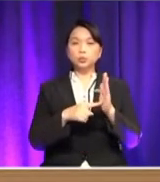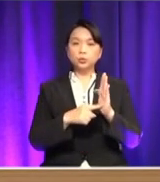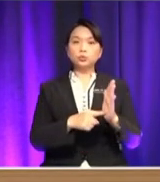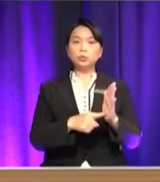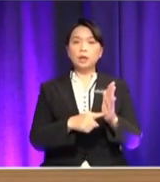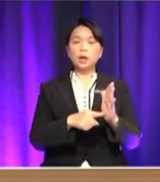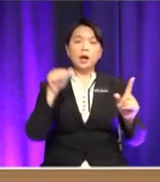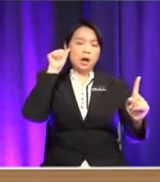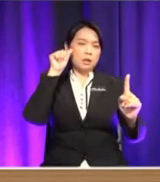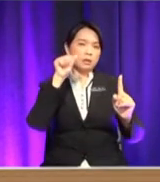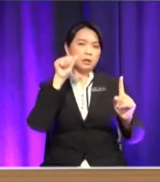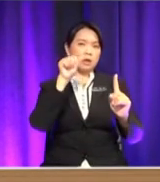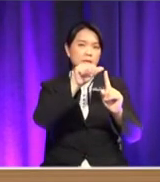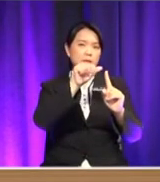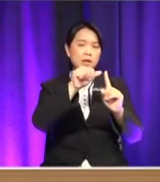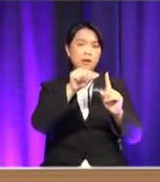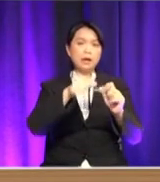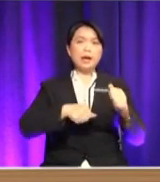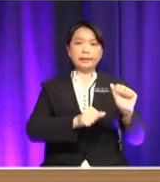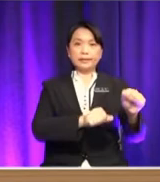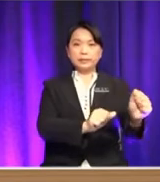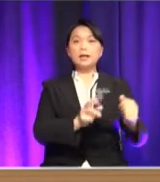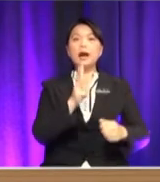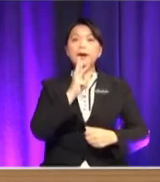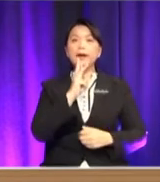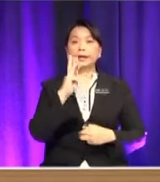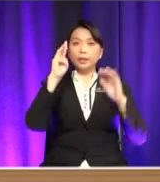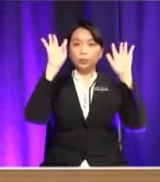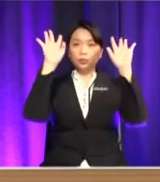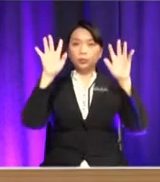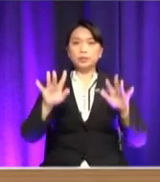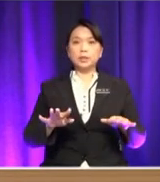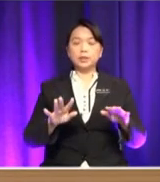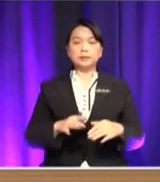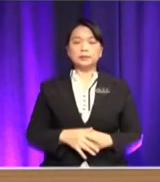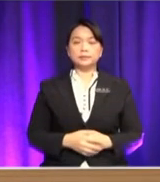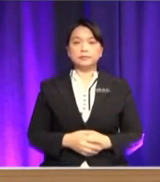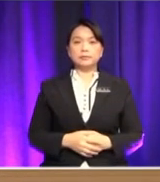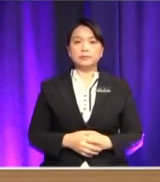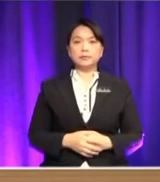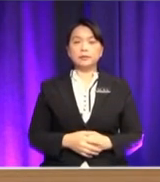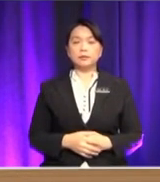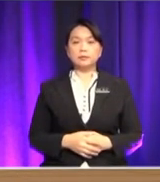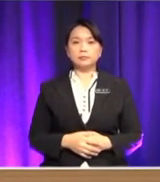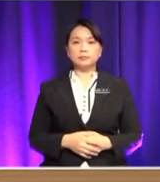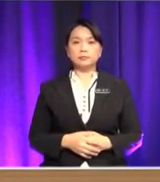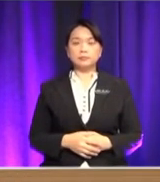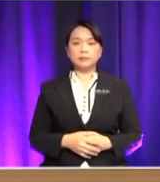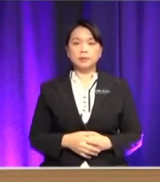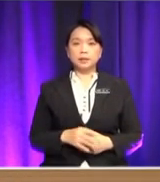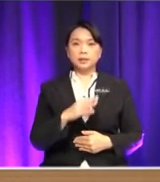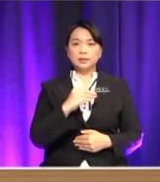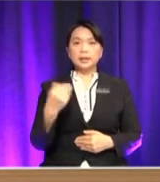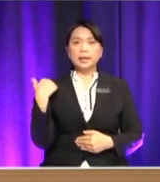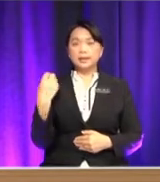turun ke a.pak kepada kesalihan bawah yaitu longkang Oke dada